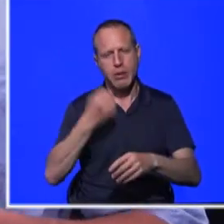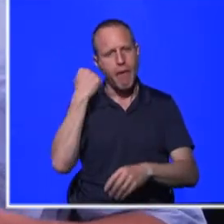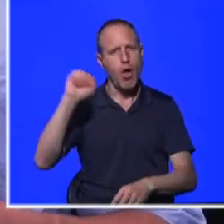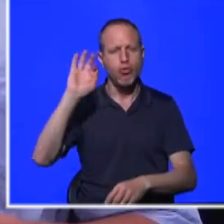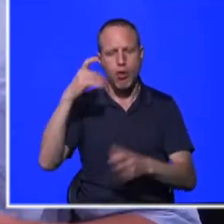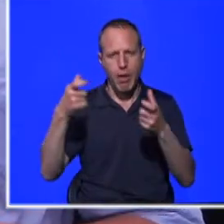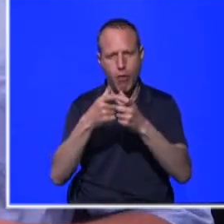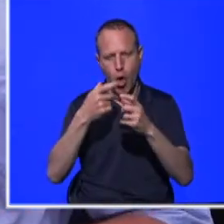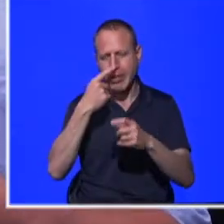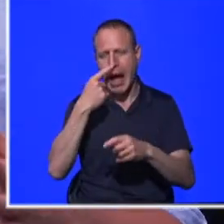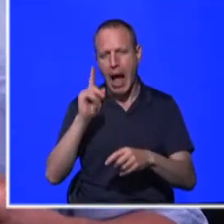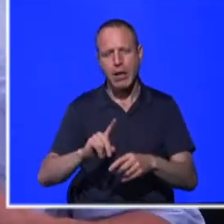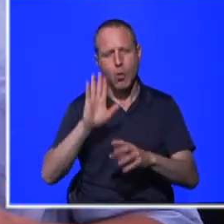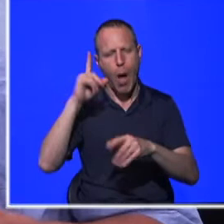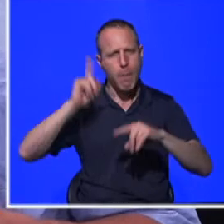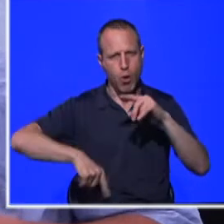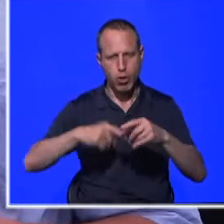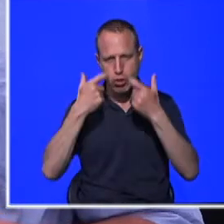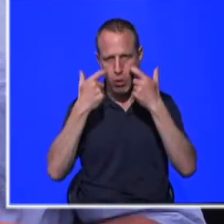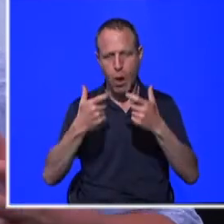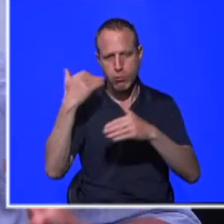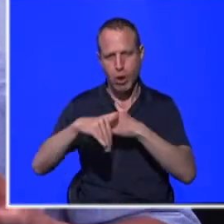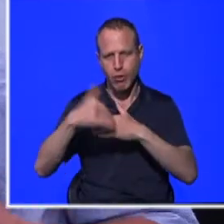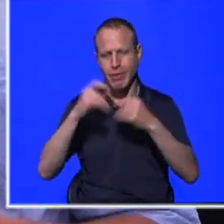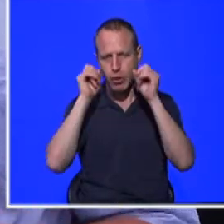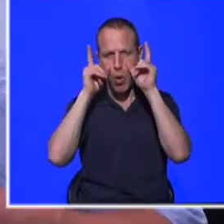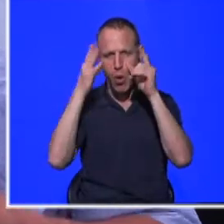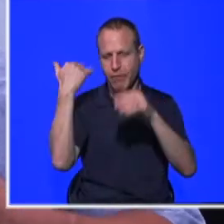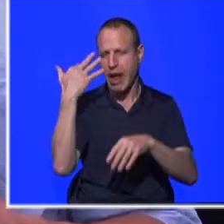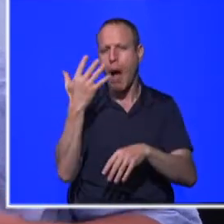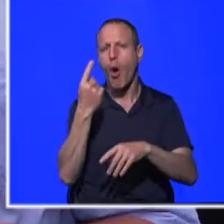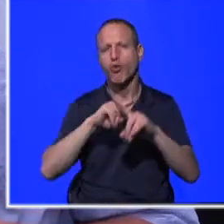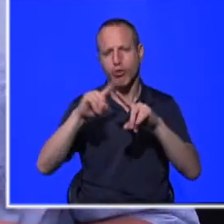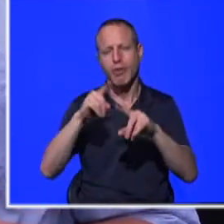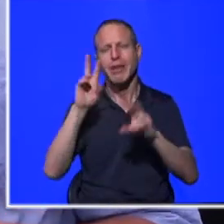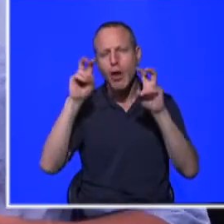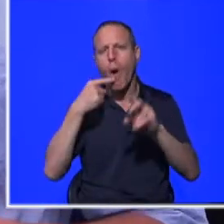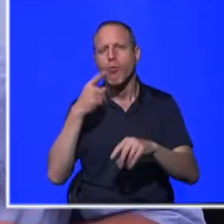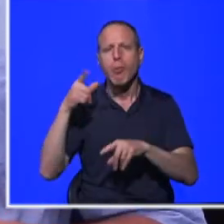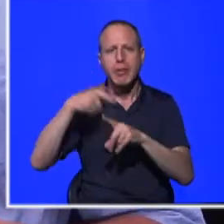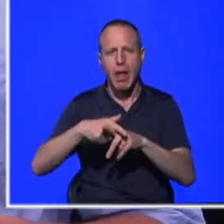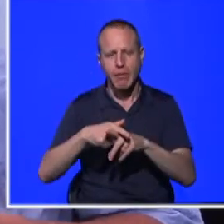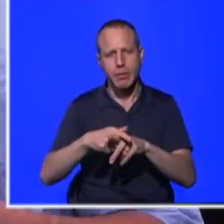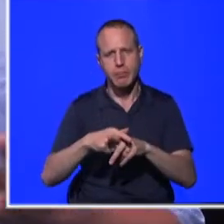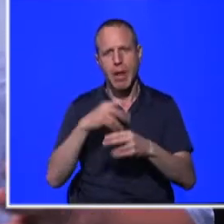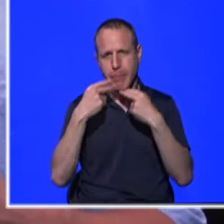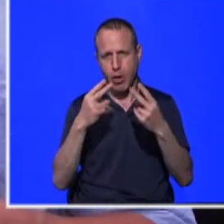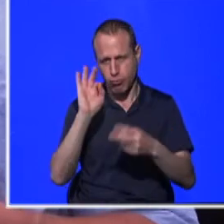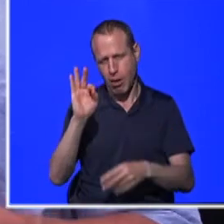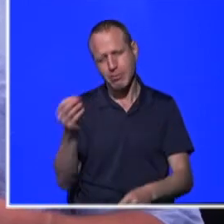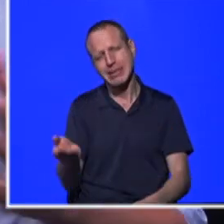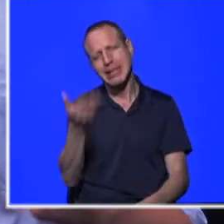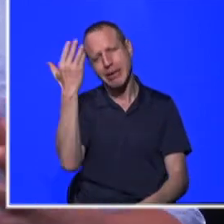הגז נהיו כל כך בוטות, שהרגולטורים סוף סוף התעוררו לפני כמה חודשים, וכאילו אמרו שהם מתערבים. אלא שהפתרון שלהם